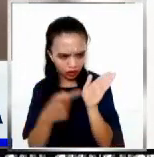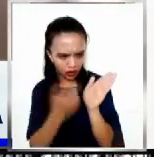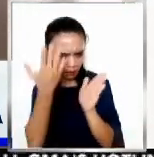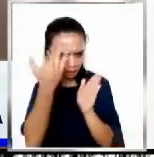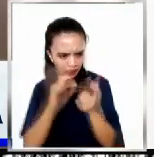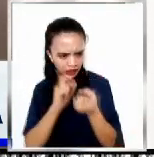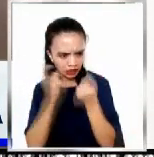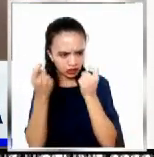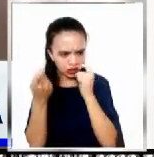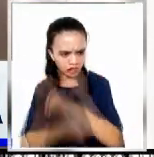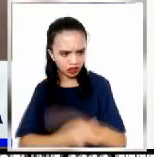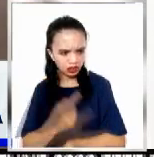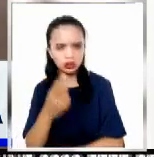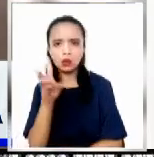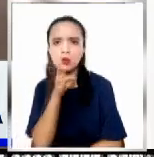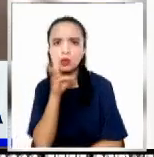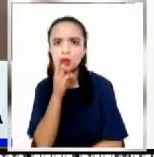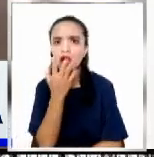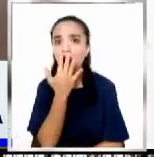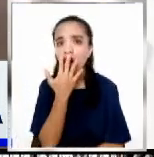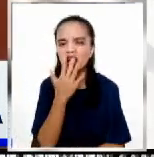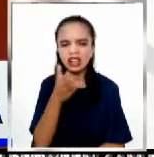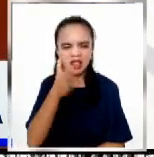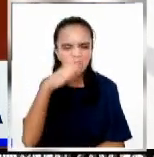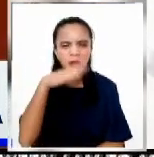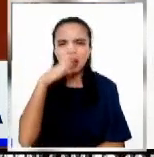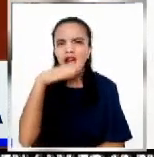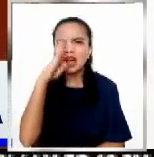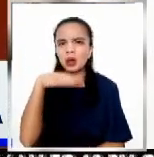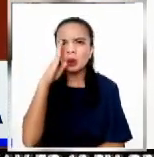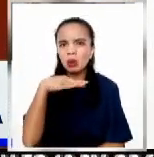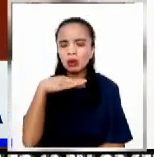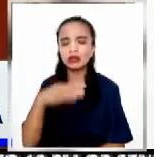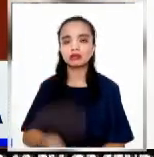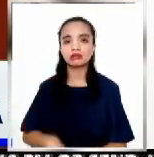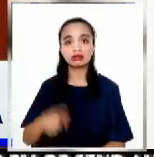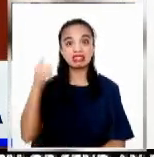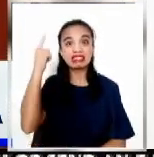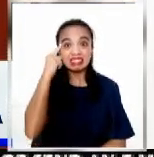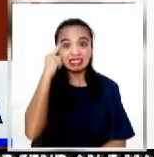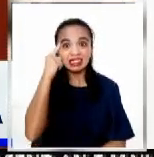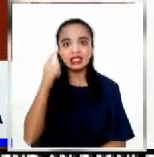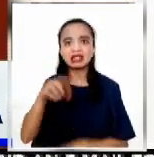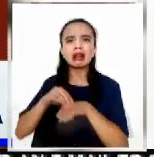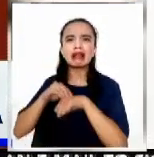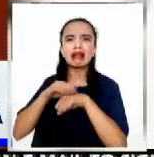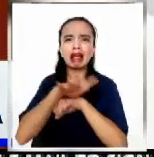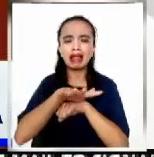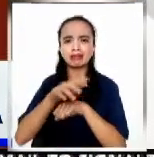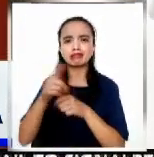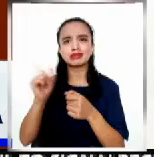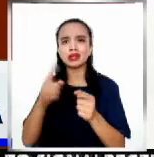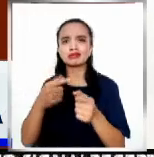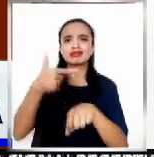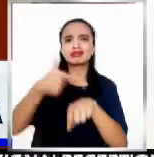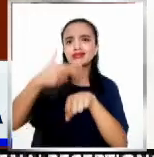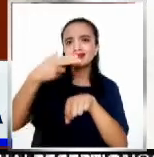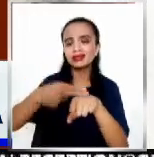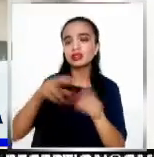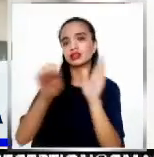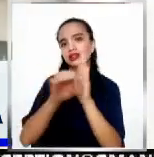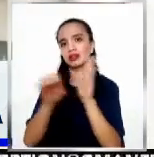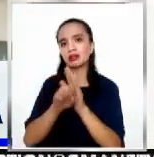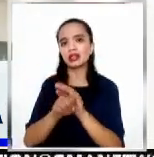tubig. Masangsang din daw ang amoy nito. Pangamba nila baka maapektuhan ang kanilang mga pinagkakakitaan gaya ng seaweeds at mga